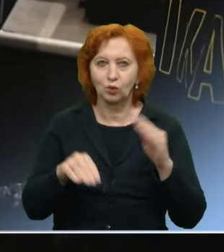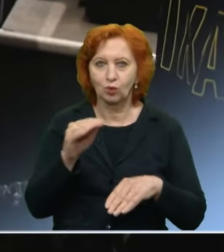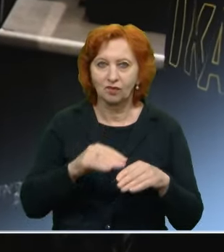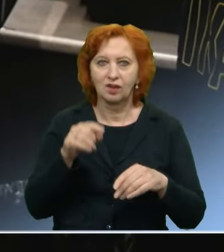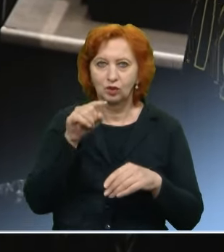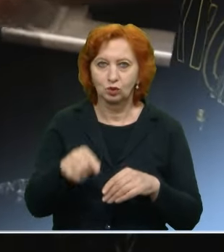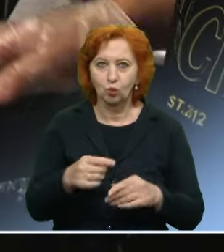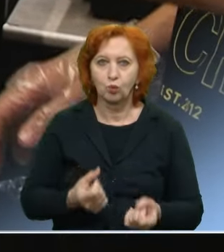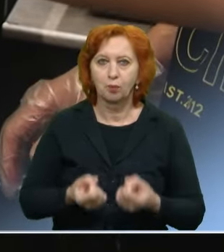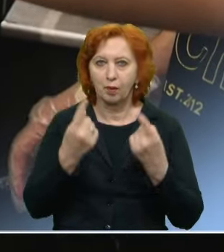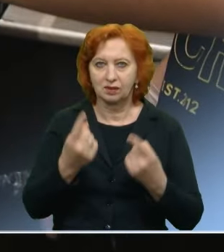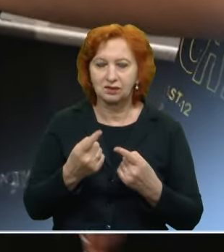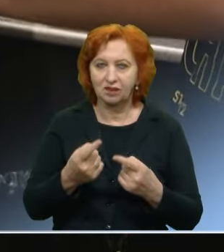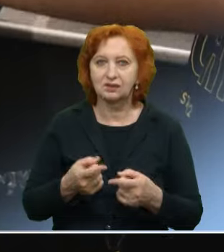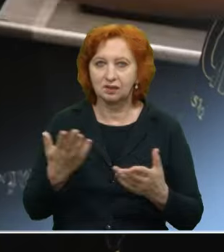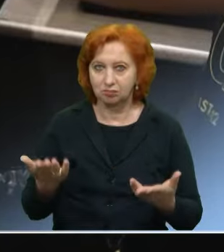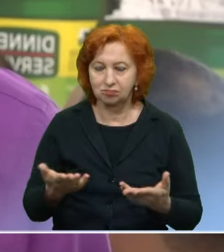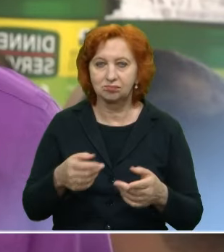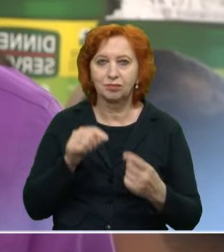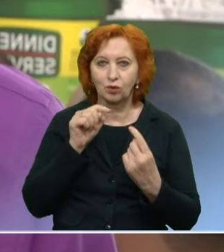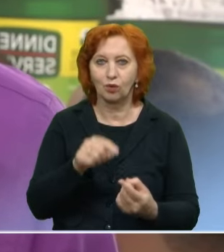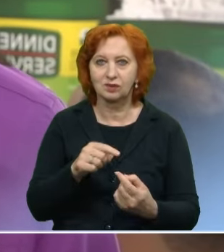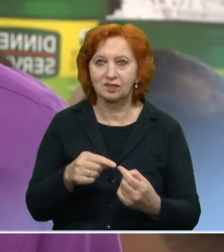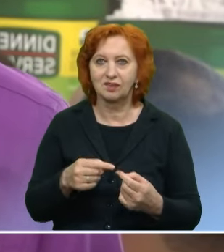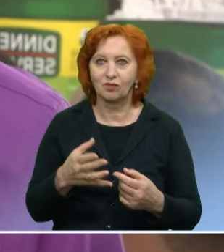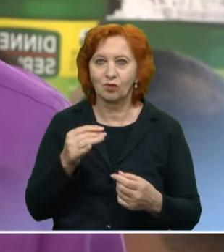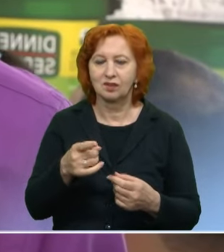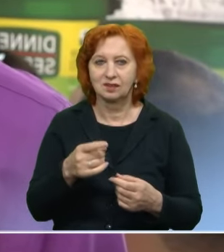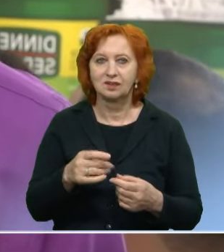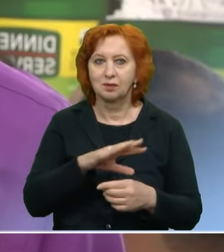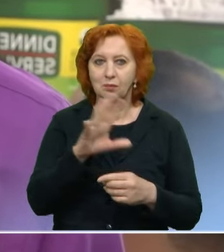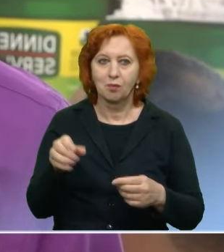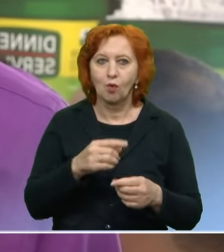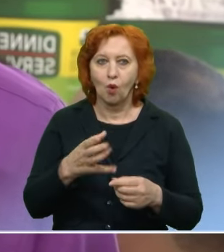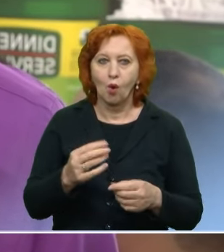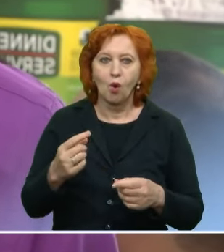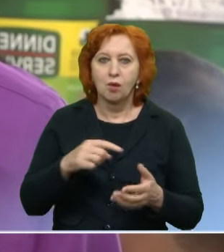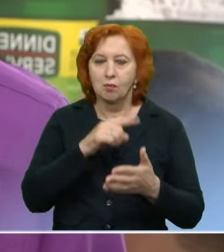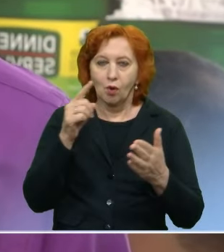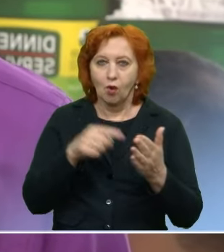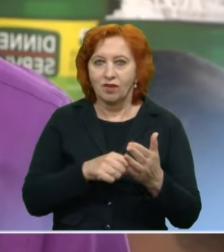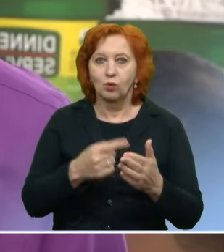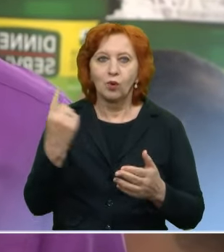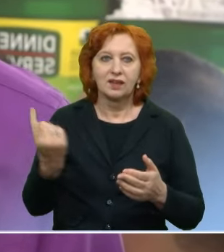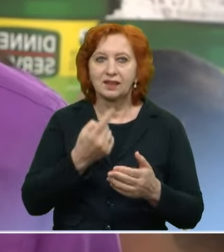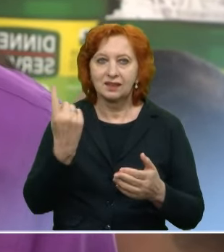Тут и появляется аргумент против. Тут нет единого стандарта приготовления.